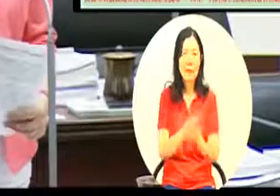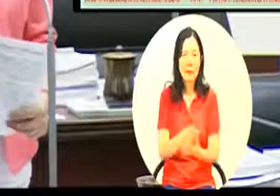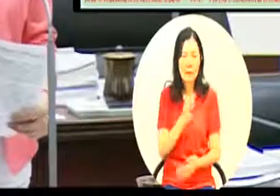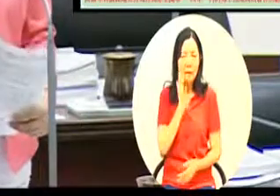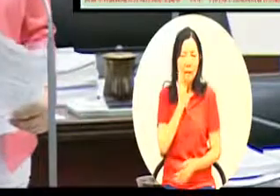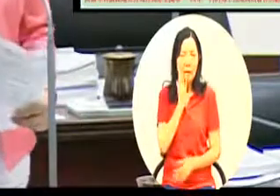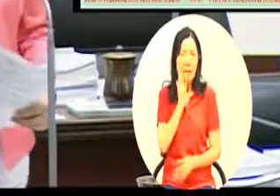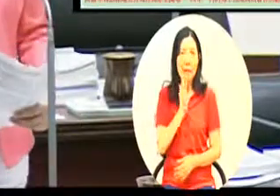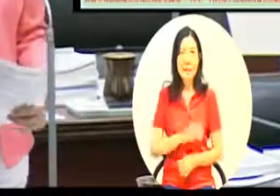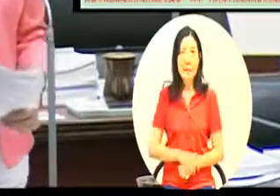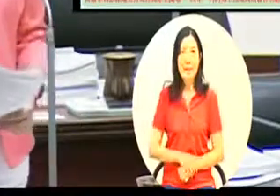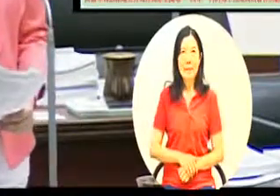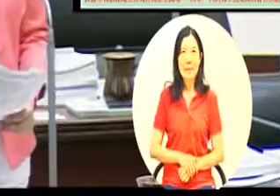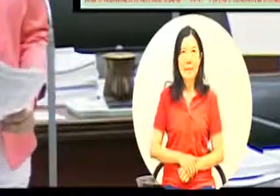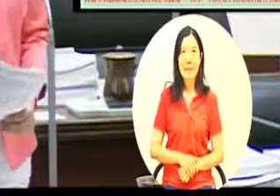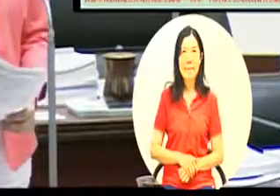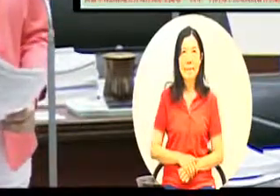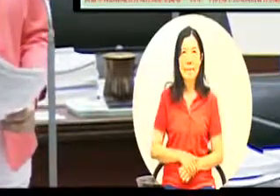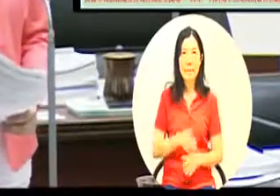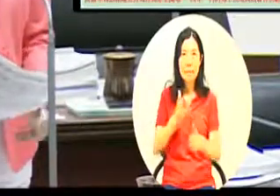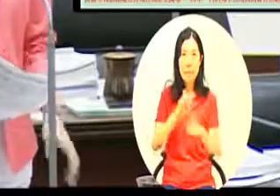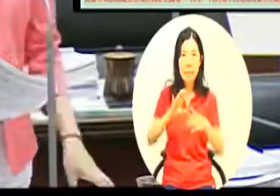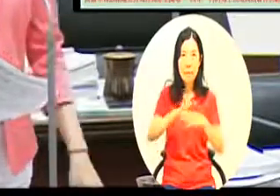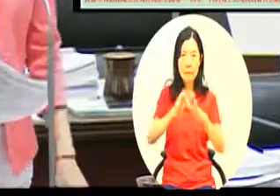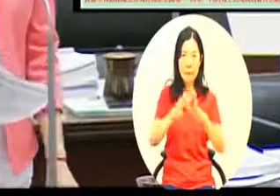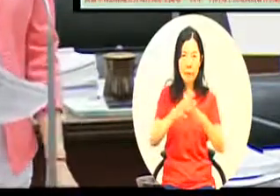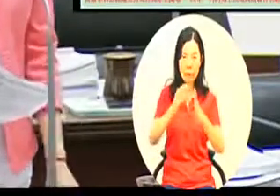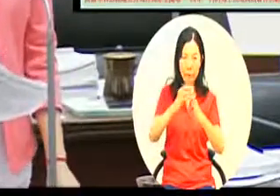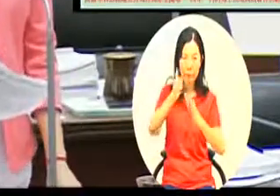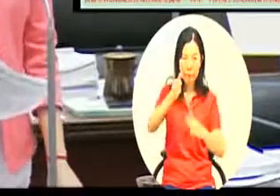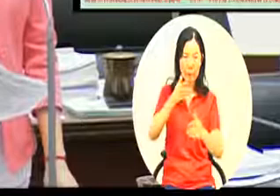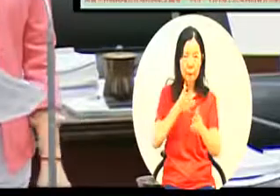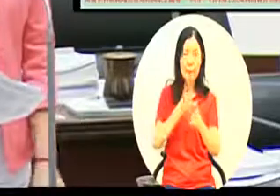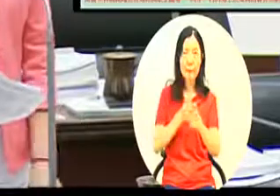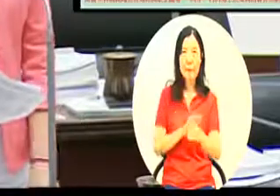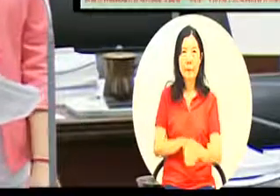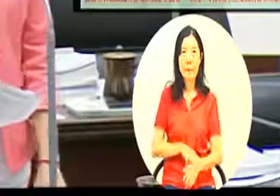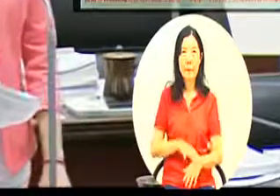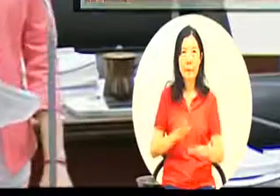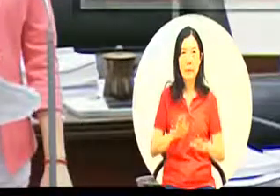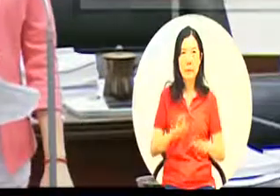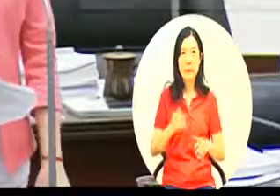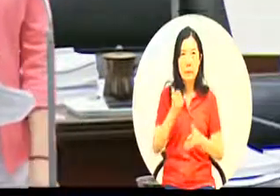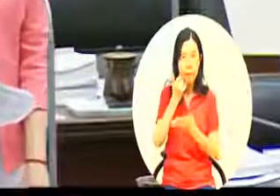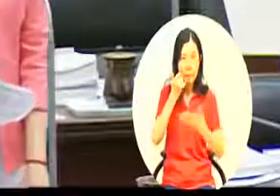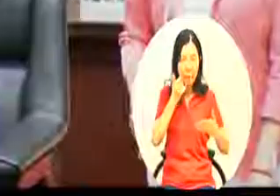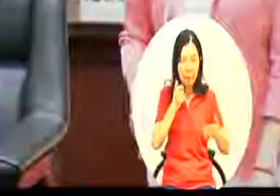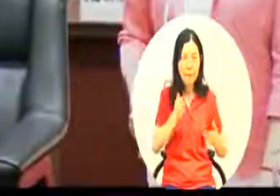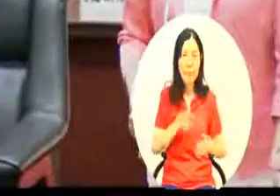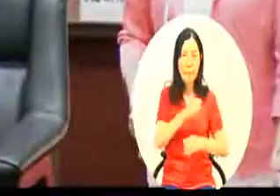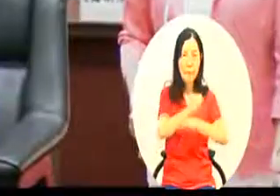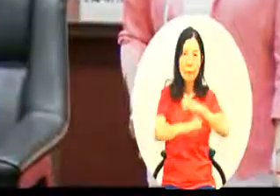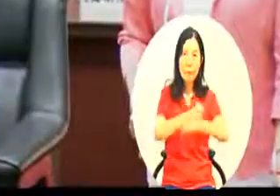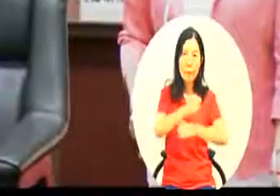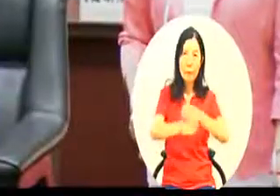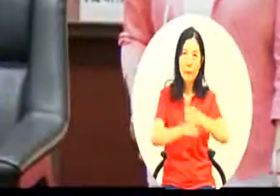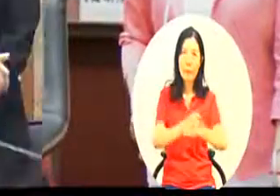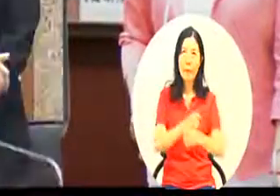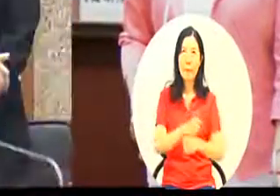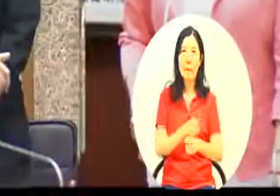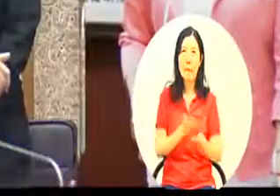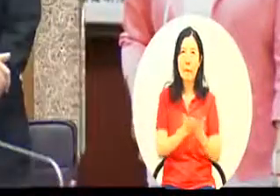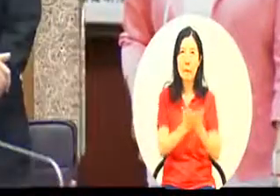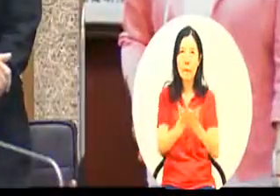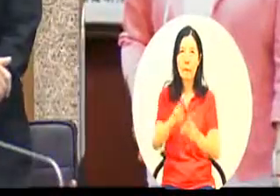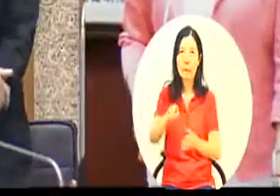可惜哈。那我请一下文化局长哈，咱这届海巡的活动。我知道